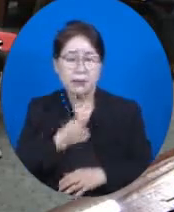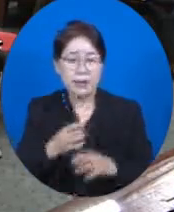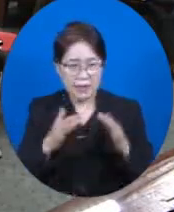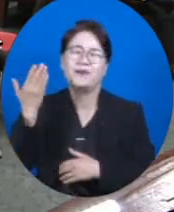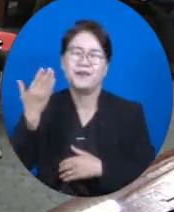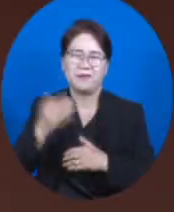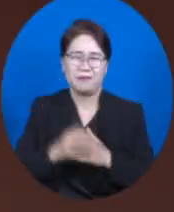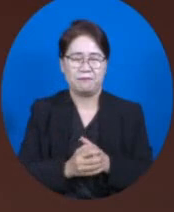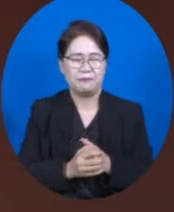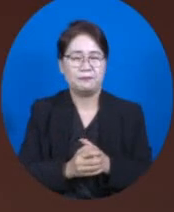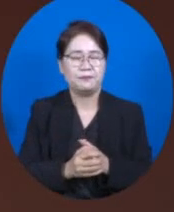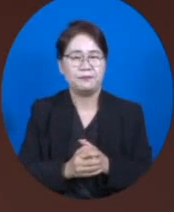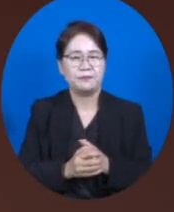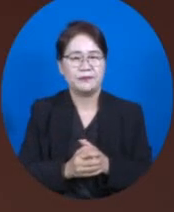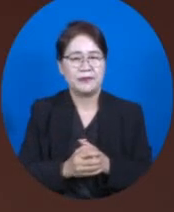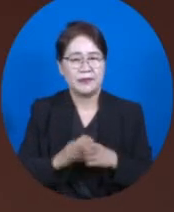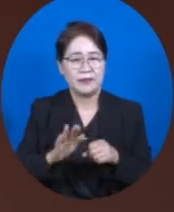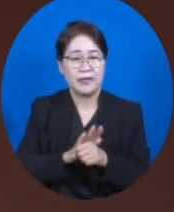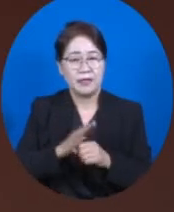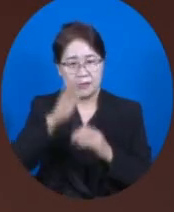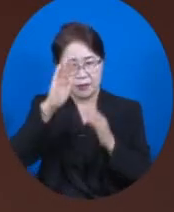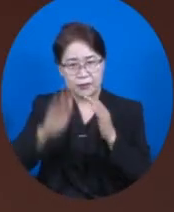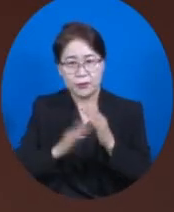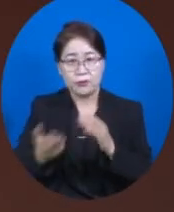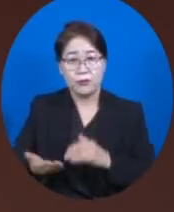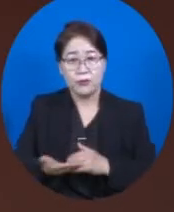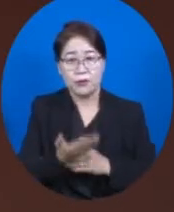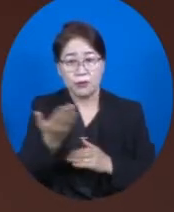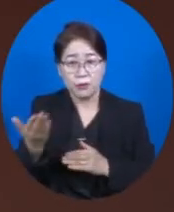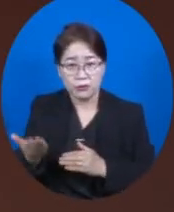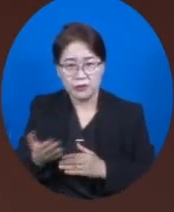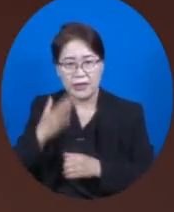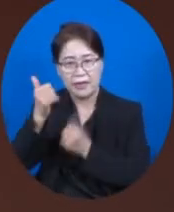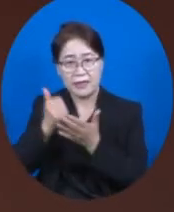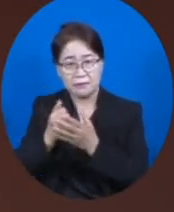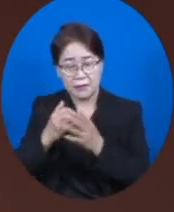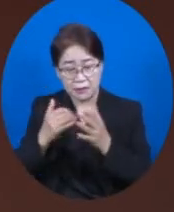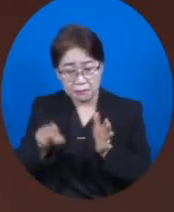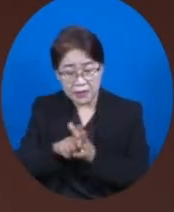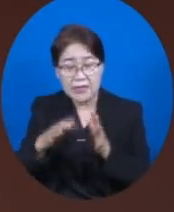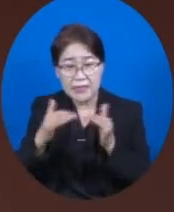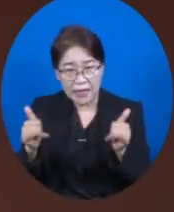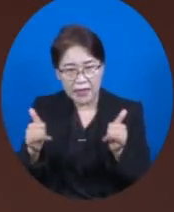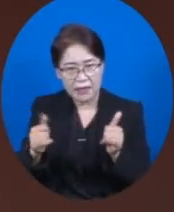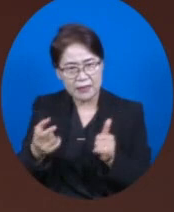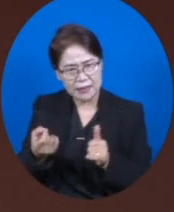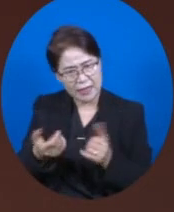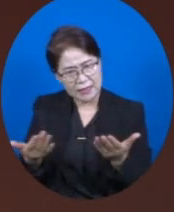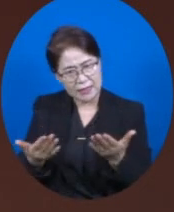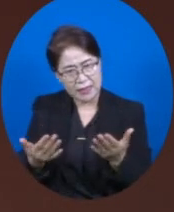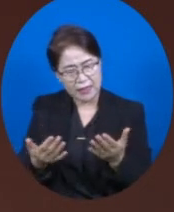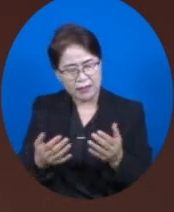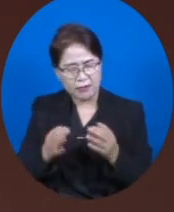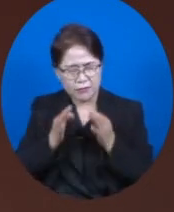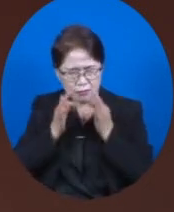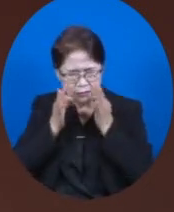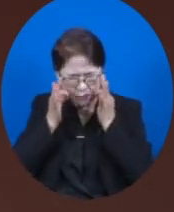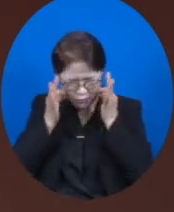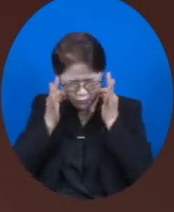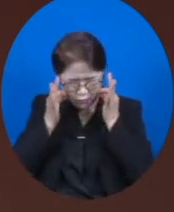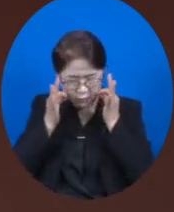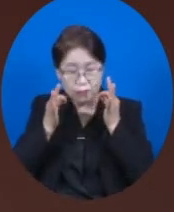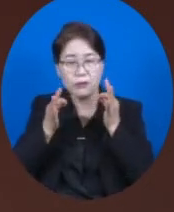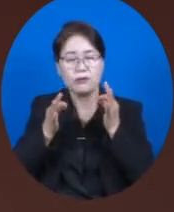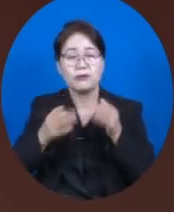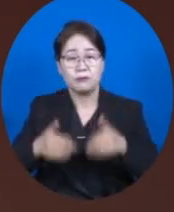있습니다 사랑하는 성도 여러분 하나님의 사람은 작은 일에 최선을 다해야